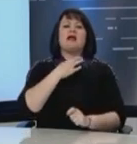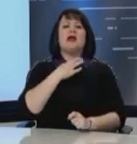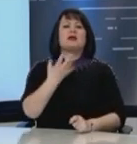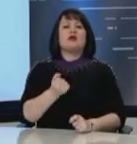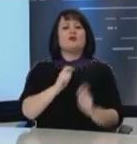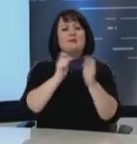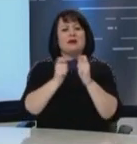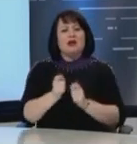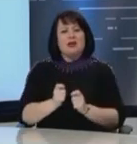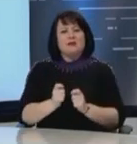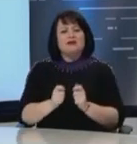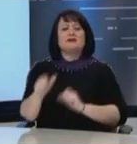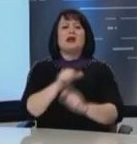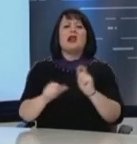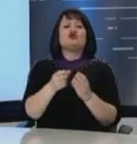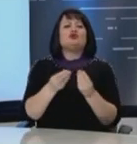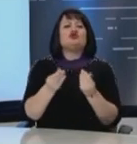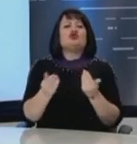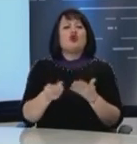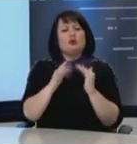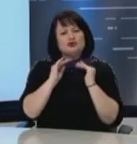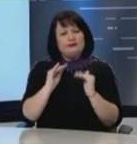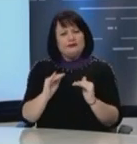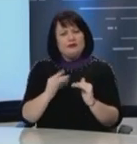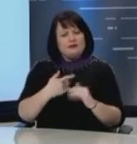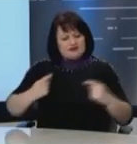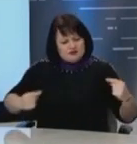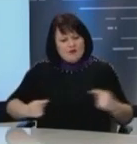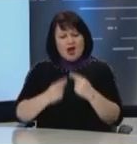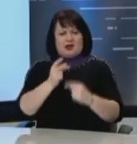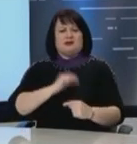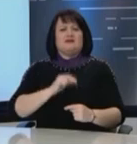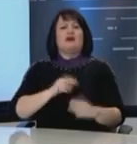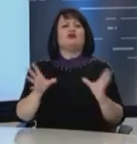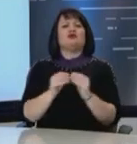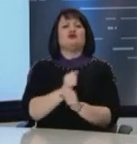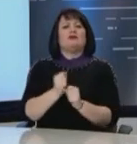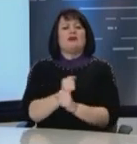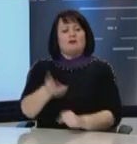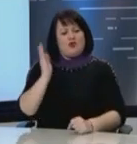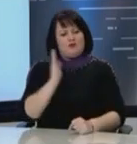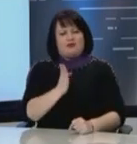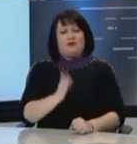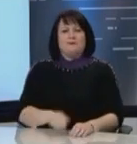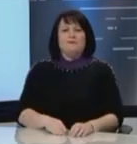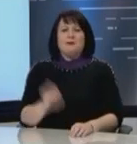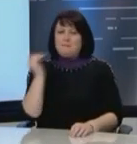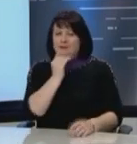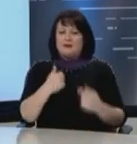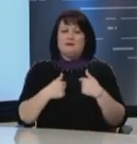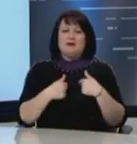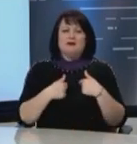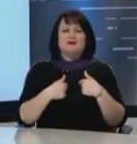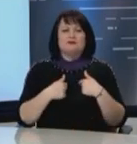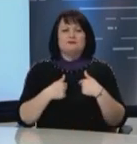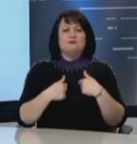να αλλάξει τις πάγιες πρακτικές, να συγκρουστεί με τα κατεστημένα συμφέροντα στον χώρο του φαρμάκου. Σε χρόνο ρεκόρ,